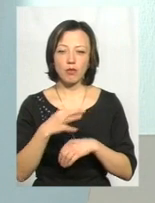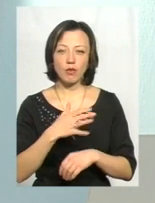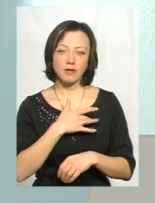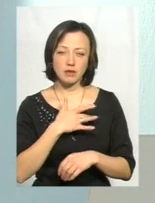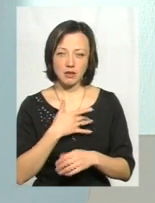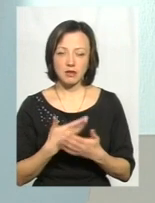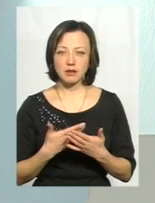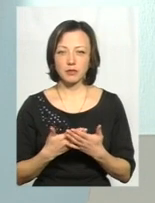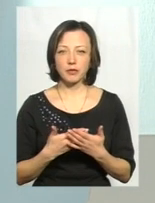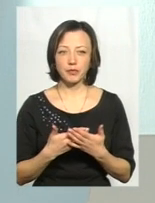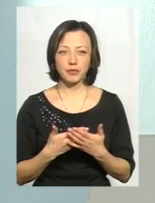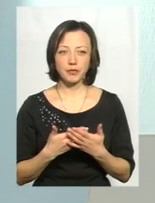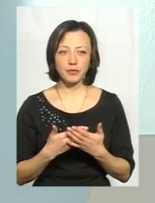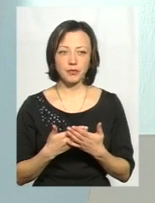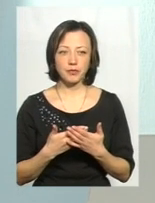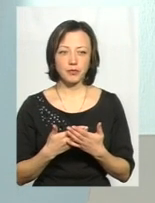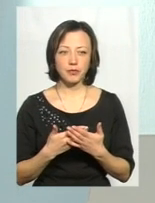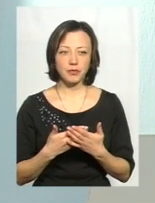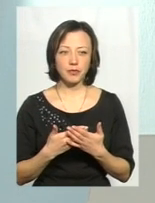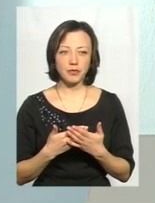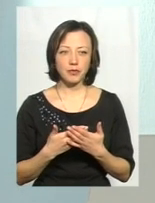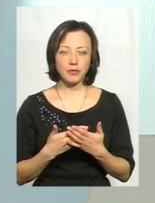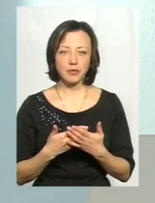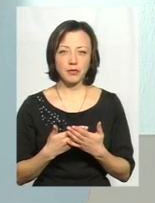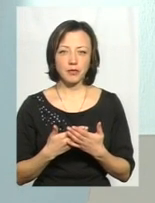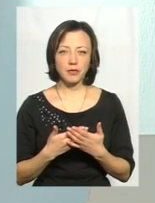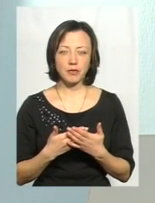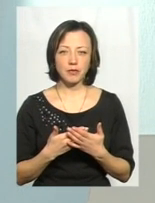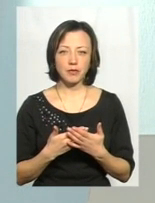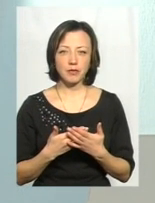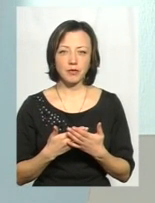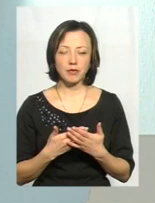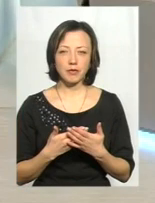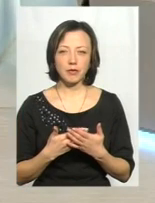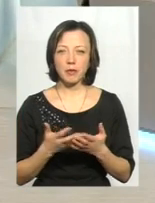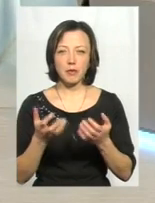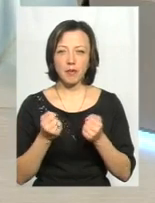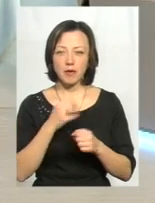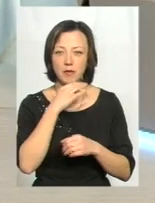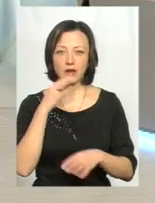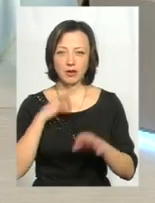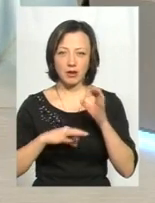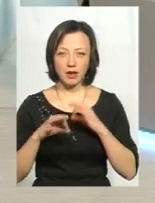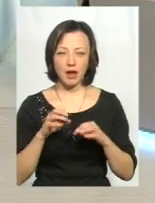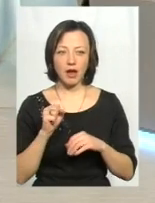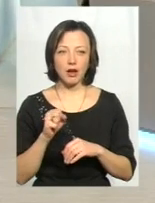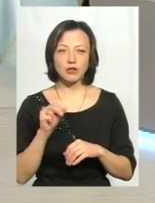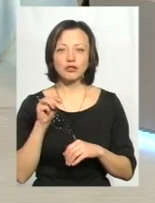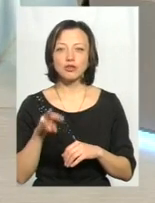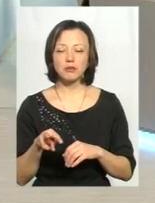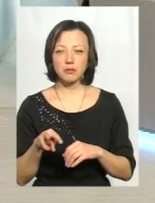серця. Вони може бути якісь відчуття задухи. Дітки, вони не приймають багато ліків зазвичай. Да, да. А